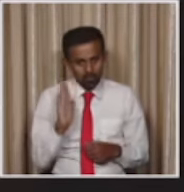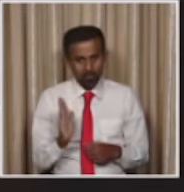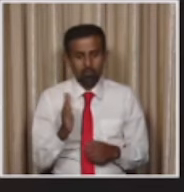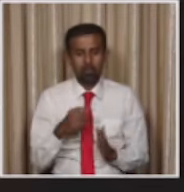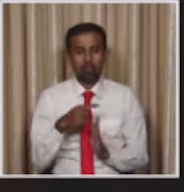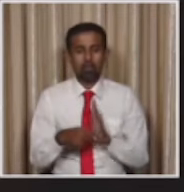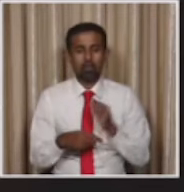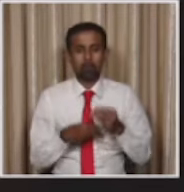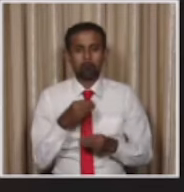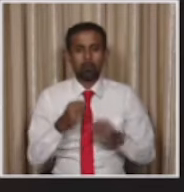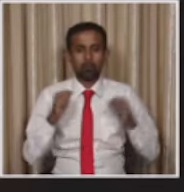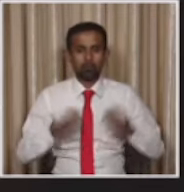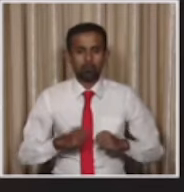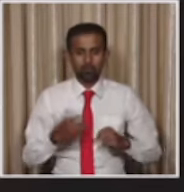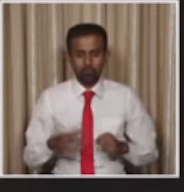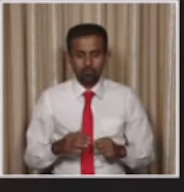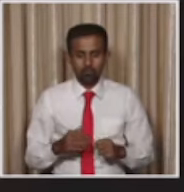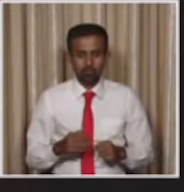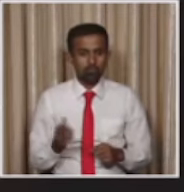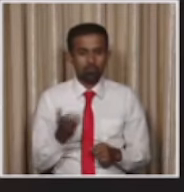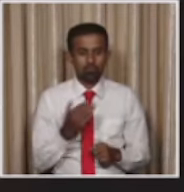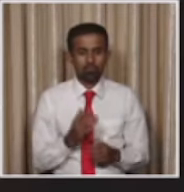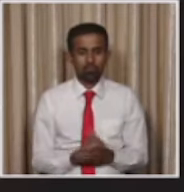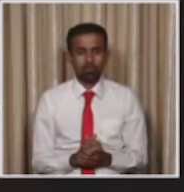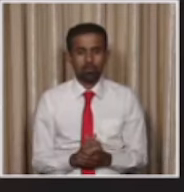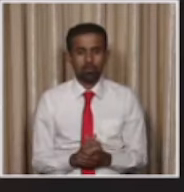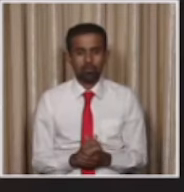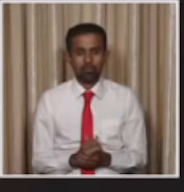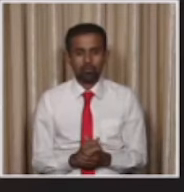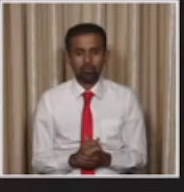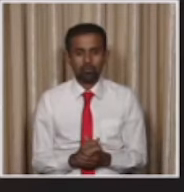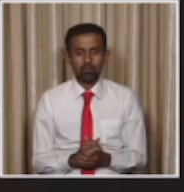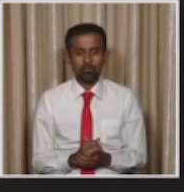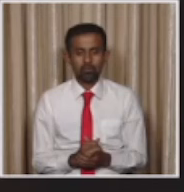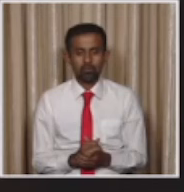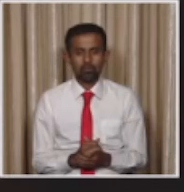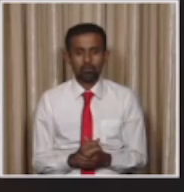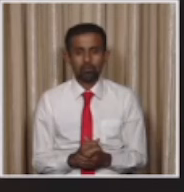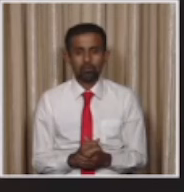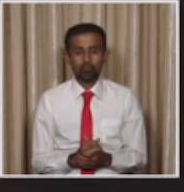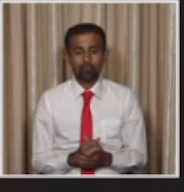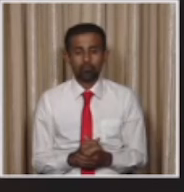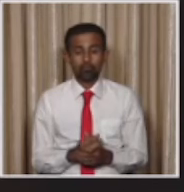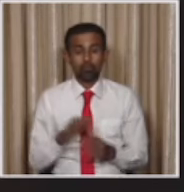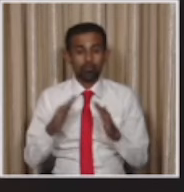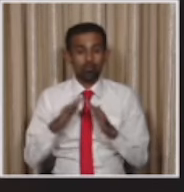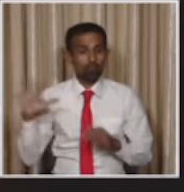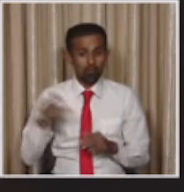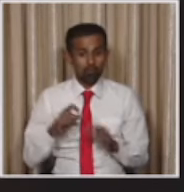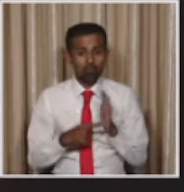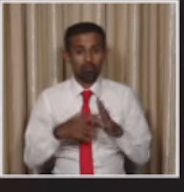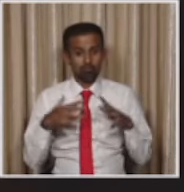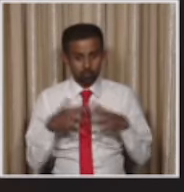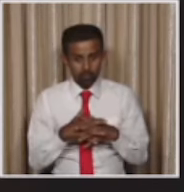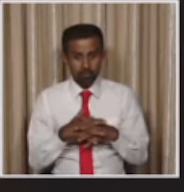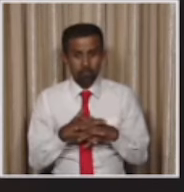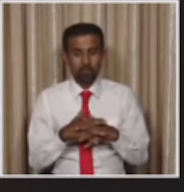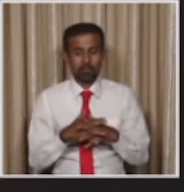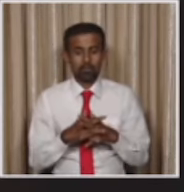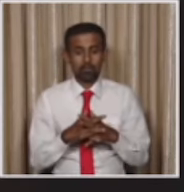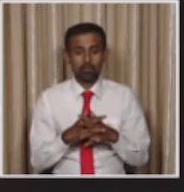මේ රටේ ව්‍යාපාරික කඩා වැටෙනවා කියන එක අහන්න දෙයක් නෙවෙයි. එතකොට පරාටේ නීතිය ගැන පරාට නීතිය ගැන අපේ විපක්ෂ නායකතුමා දිගින්